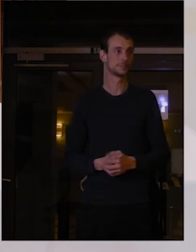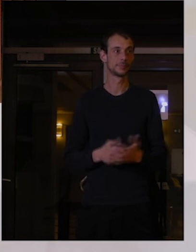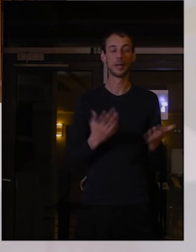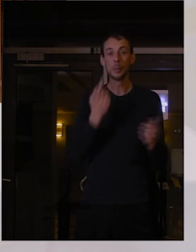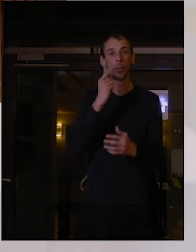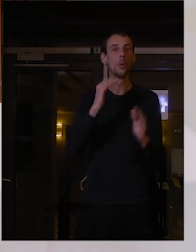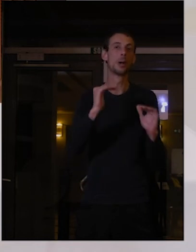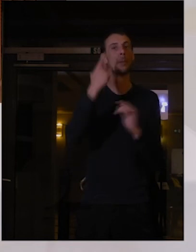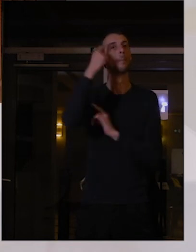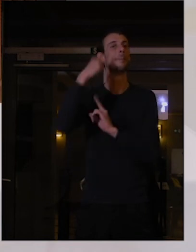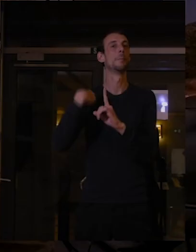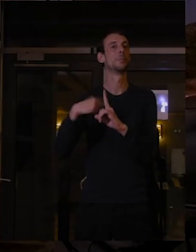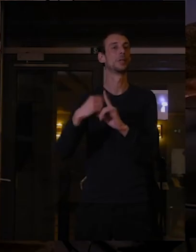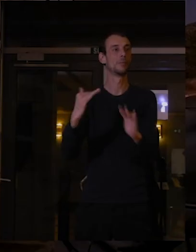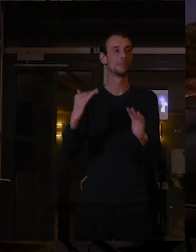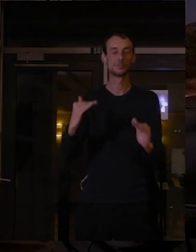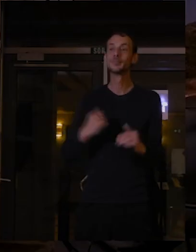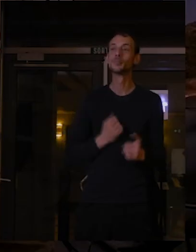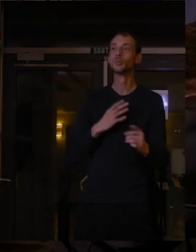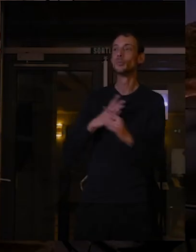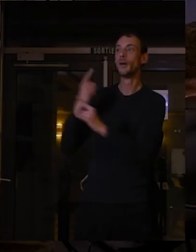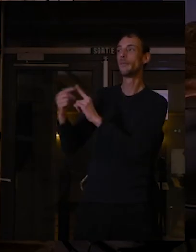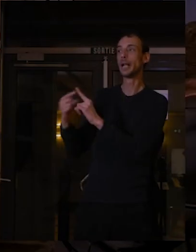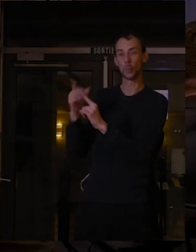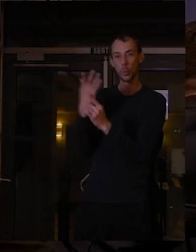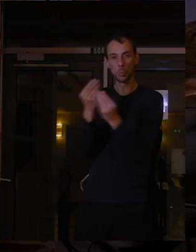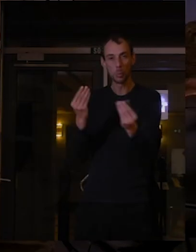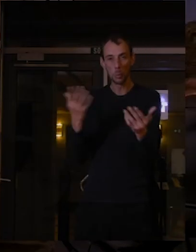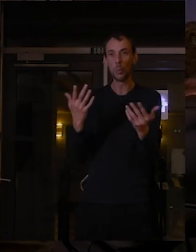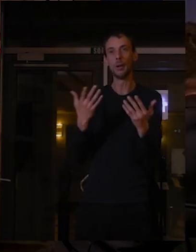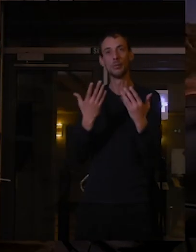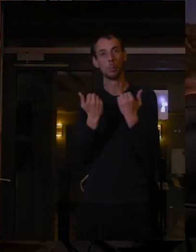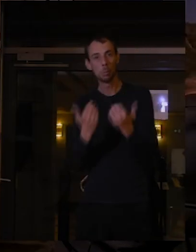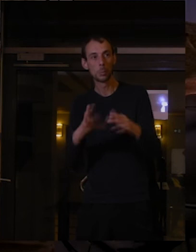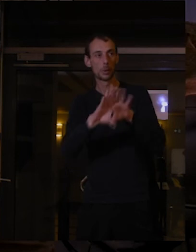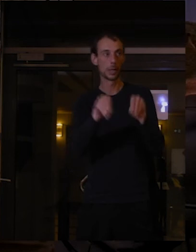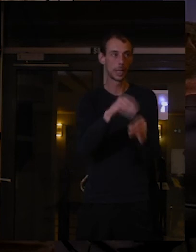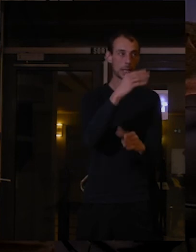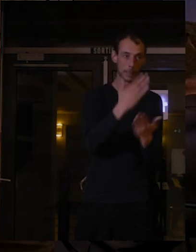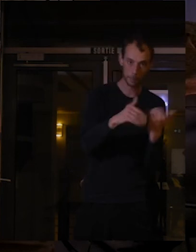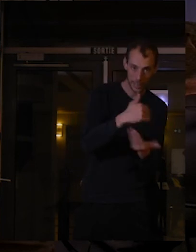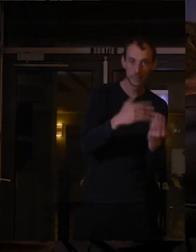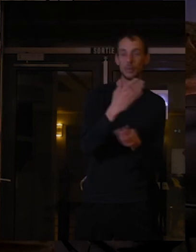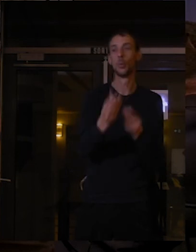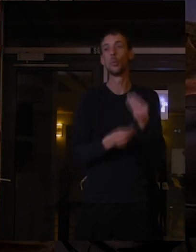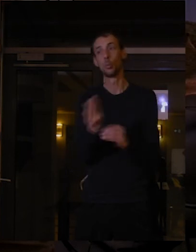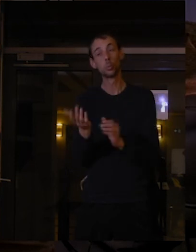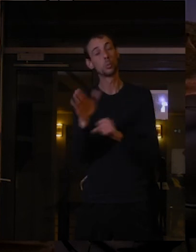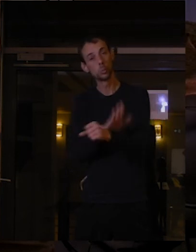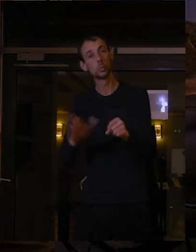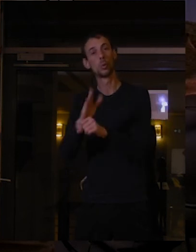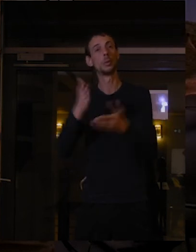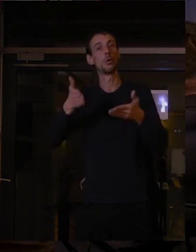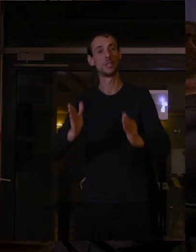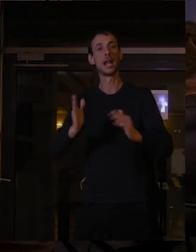même, il y a beaucoup de fédérations maintenant qui proposent aussi des équipes mixtes, des compétitions officielles. Et je trouve que c'est